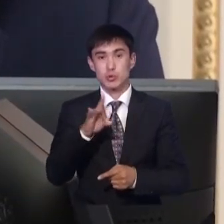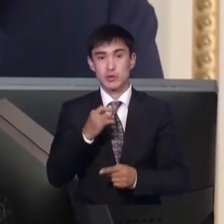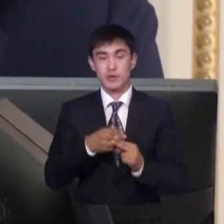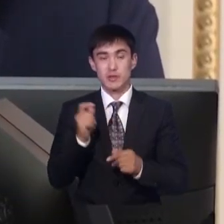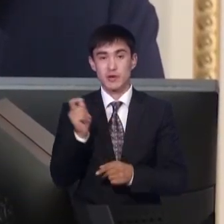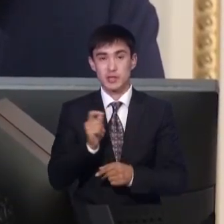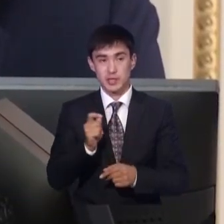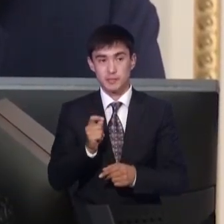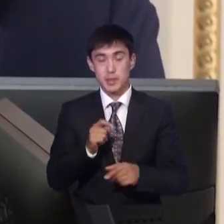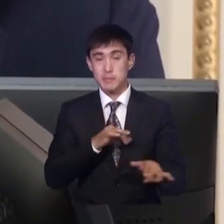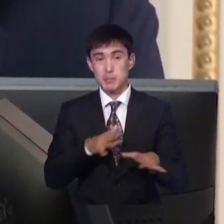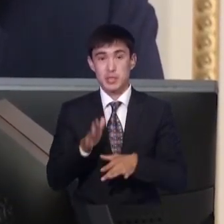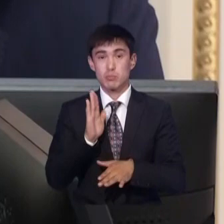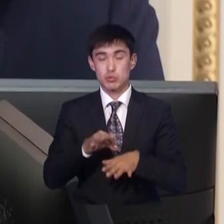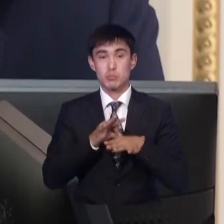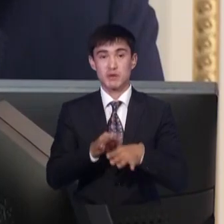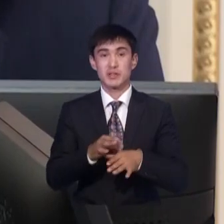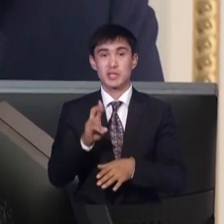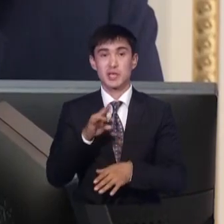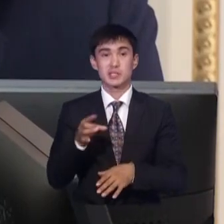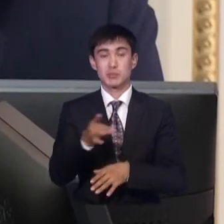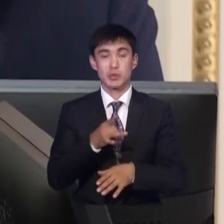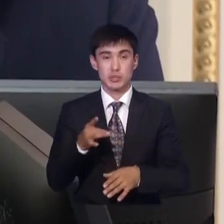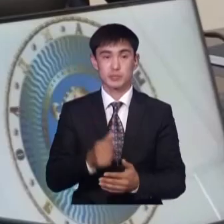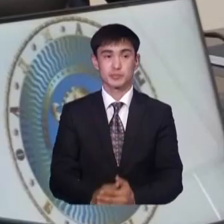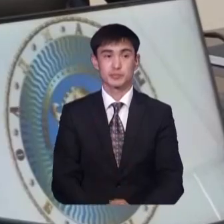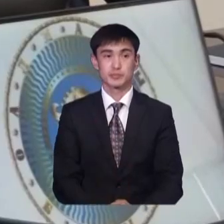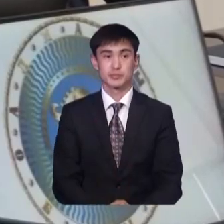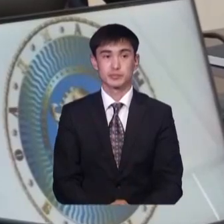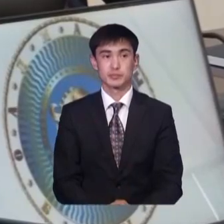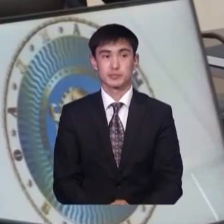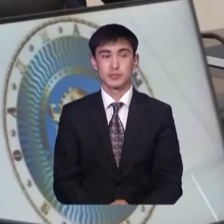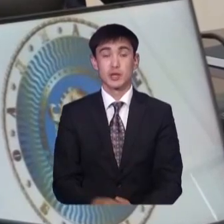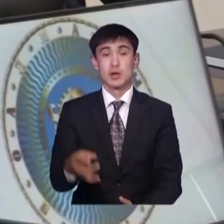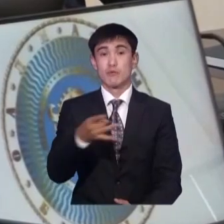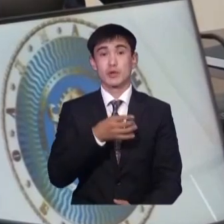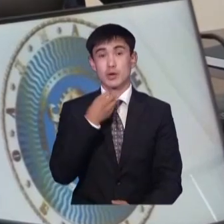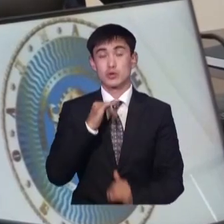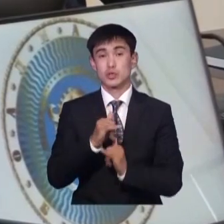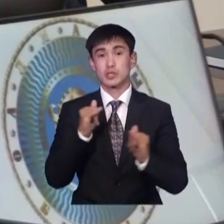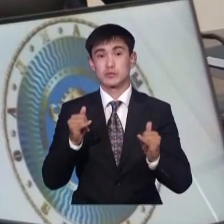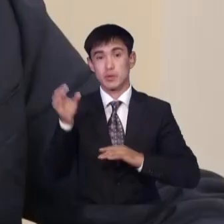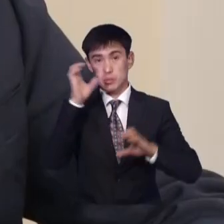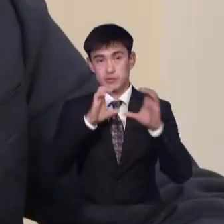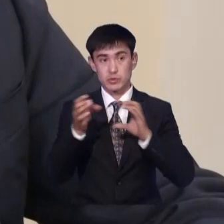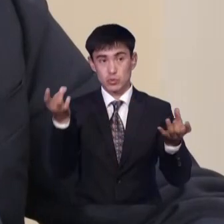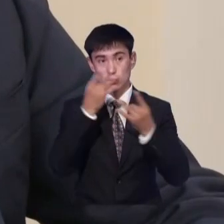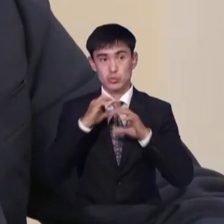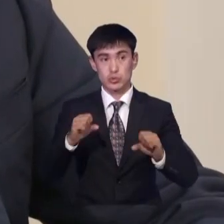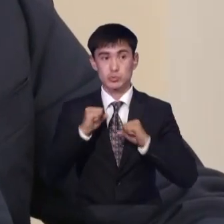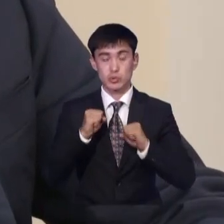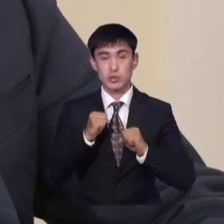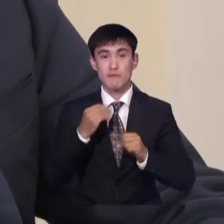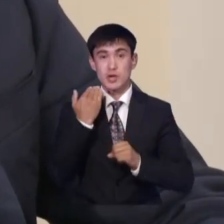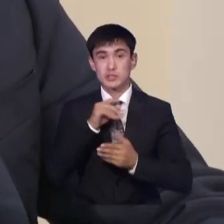эти выходные. Мероприятия будем проводить в Кейгенском районе. Несомненно, в регионе хорошо развита сфера образования, культуры и спорта.